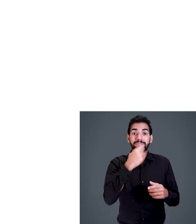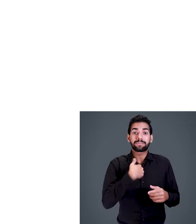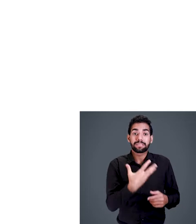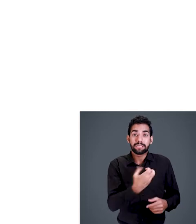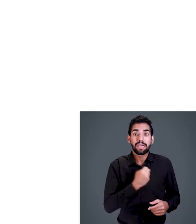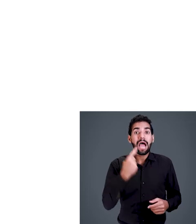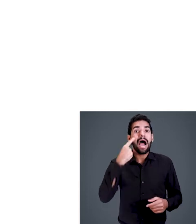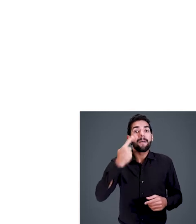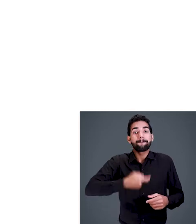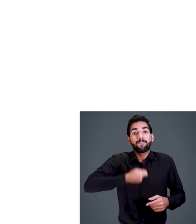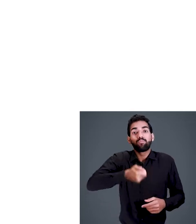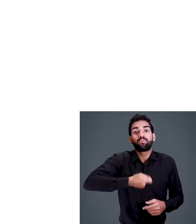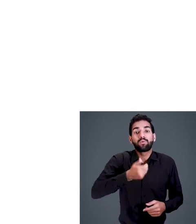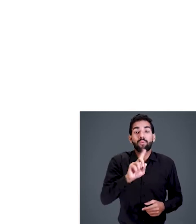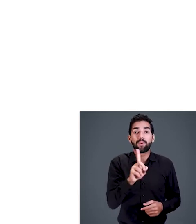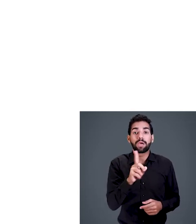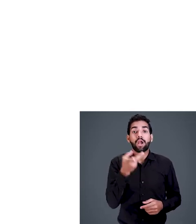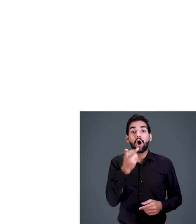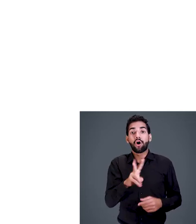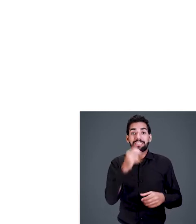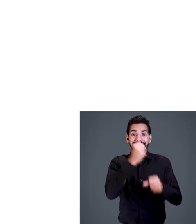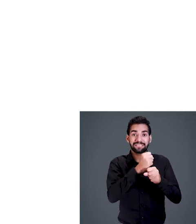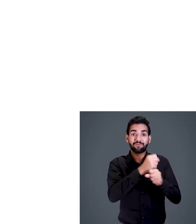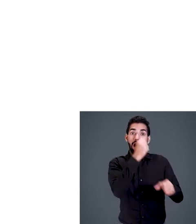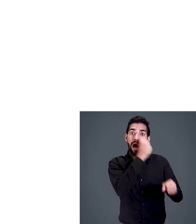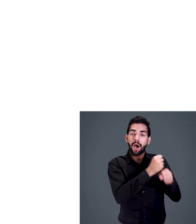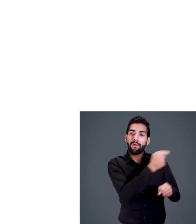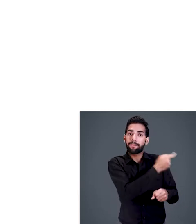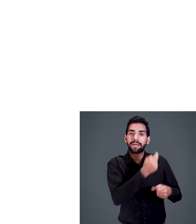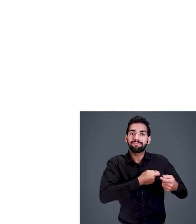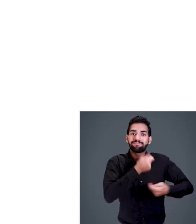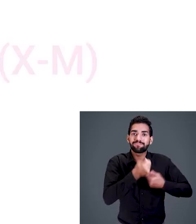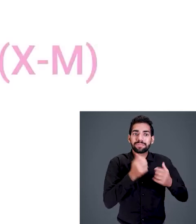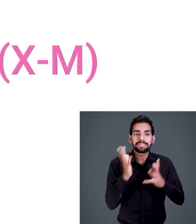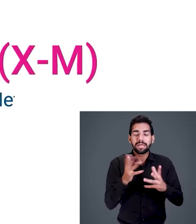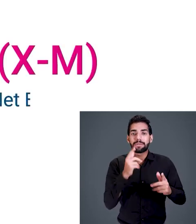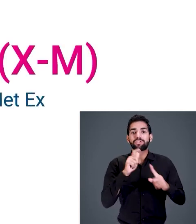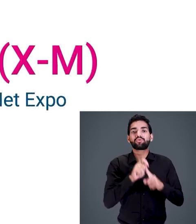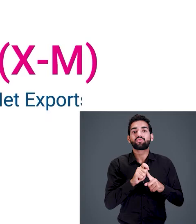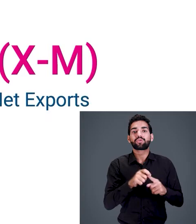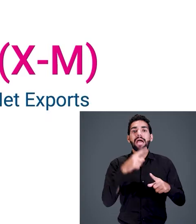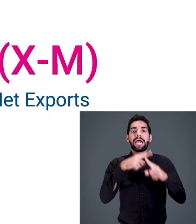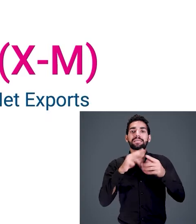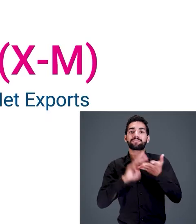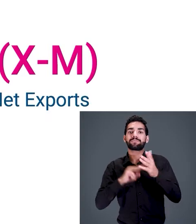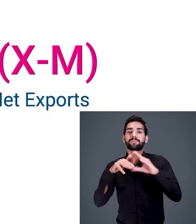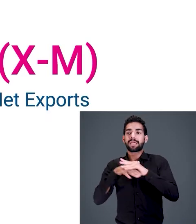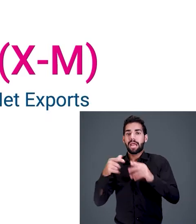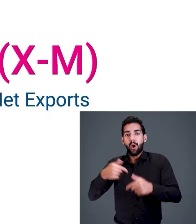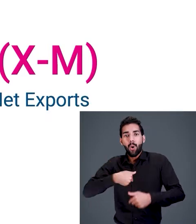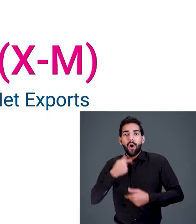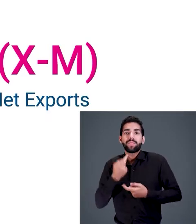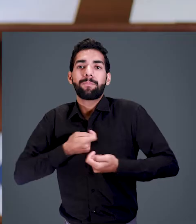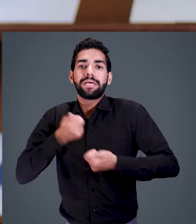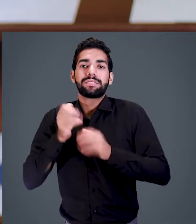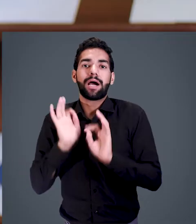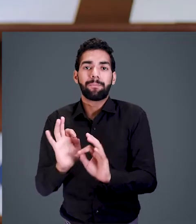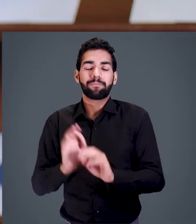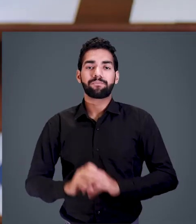है, I आपकी इन्वेस्टमेंट है, G आपके गवर्नमेंट एक्सपेंडिचर्स हैं, और X - M आपके नेट एक्सपोर्ट्स